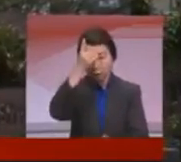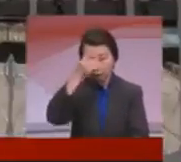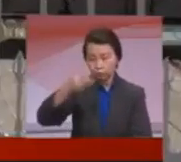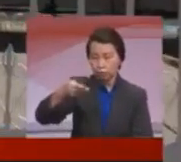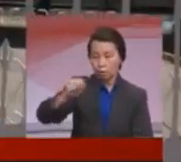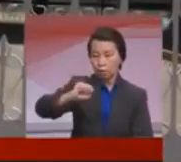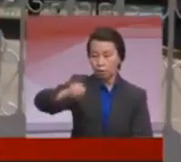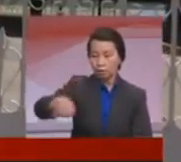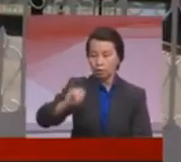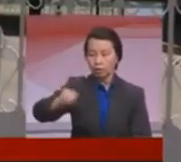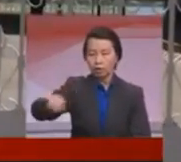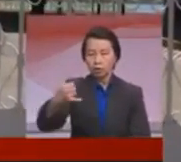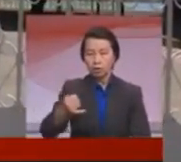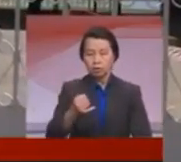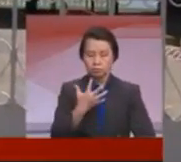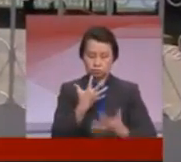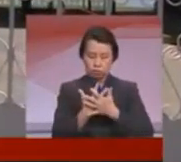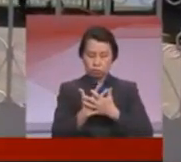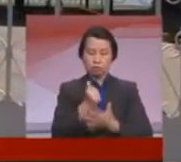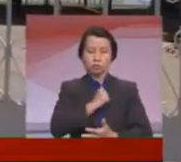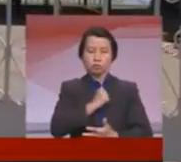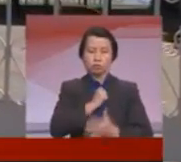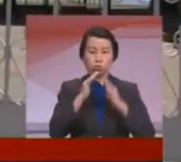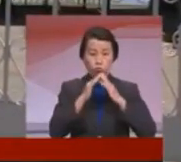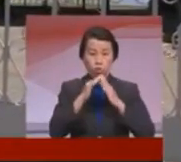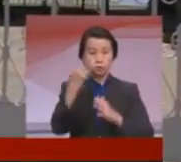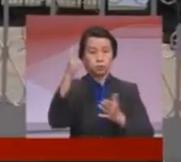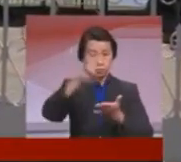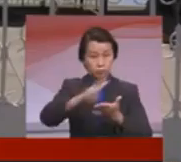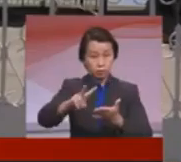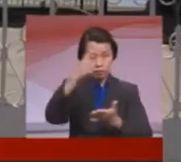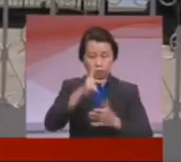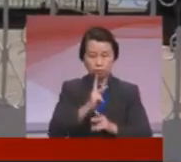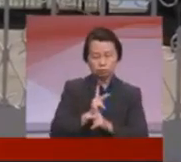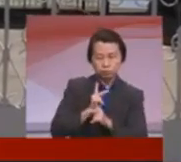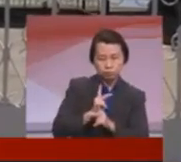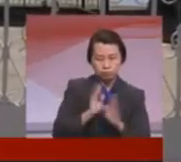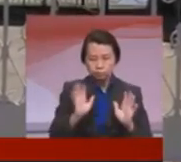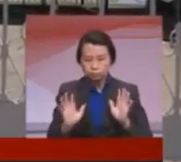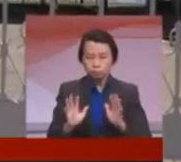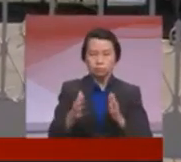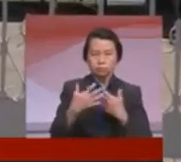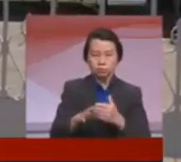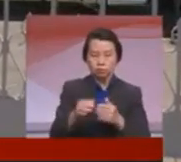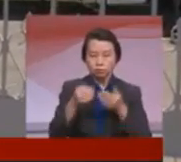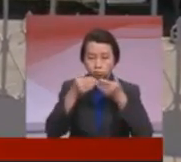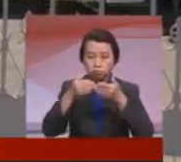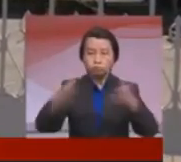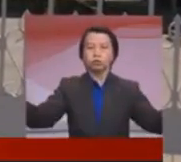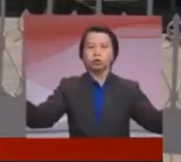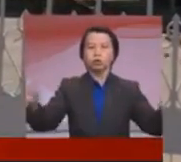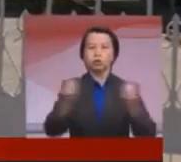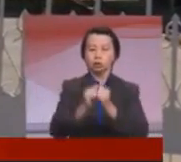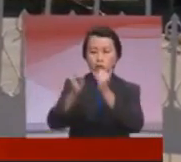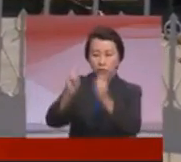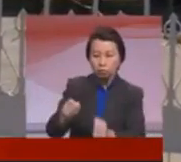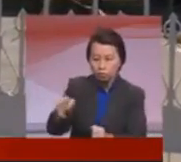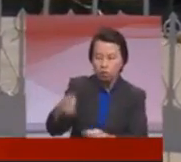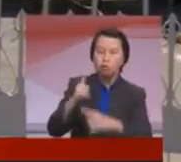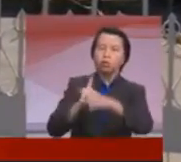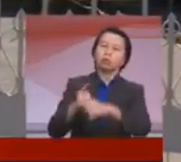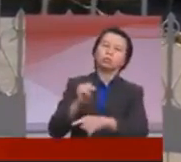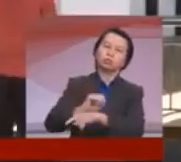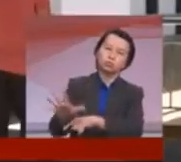Jin menjalani kuarantin kendiri selama 2 minggu sebagai langkah berjaga-jaga setelah terdedah dengan individu yang